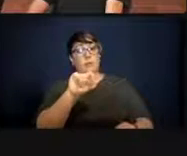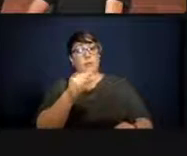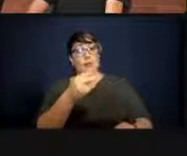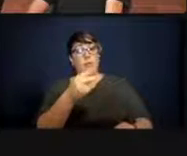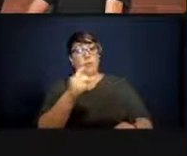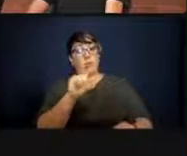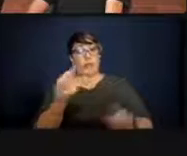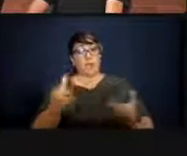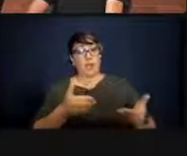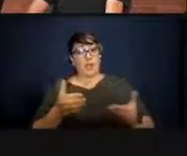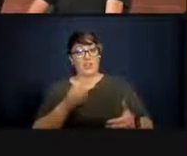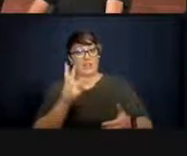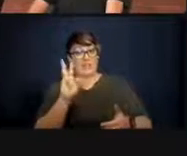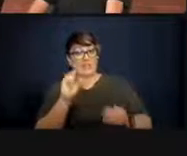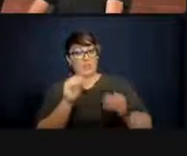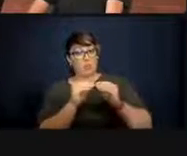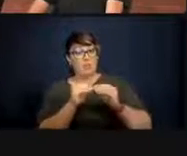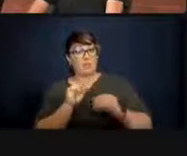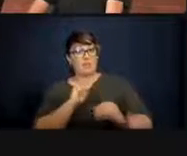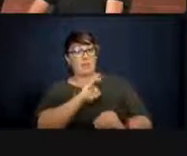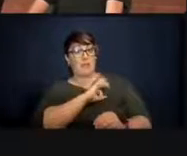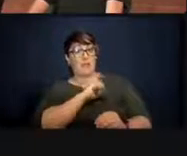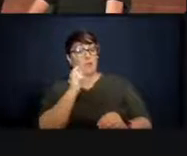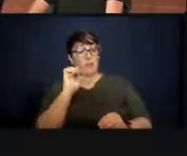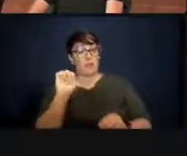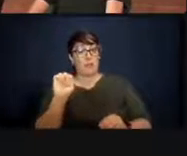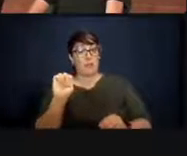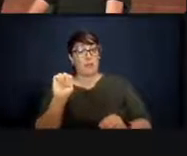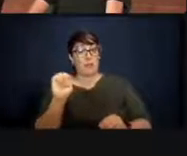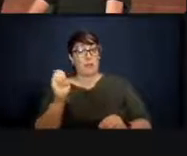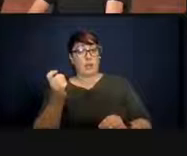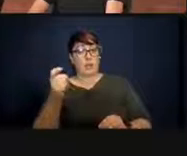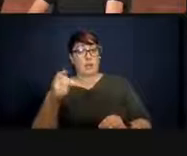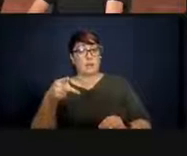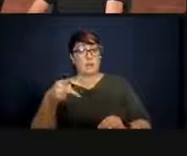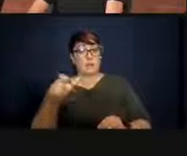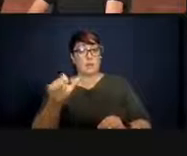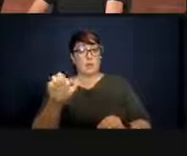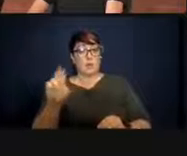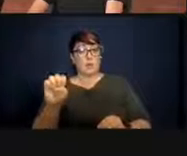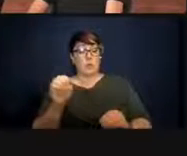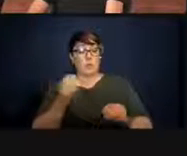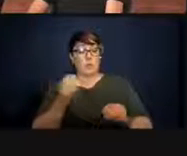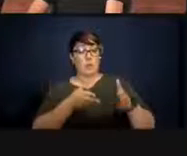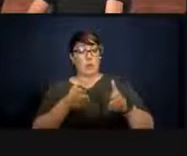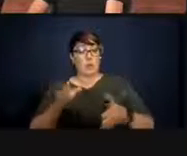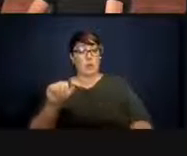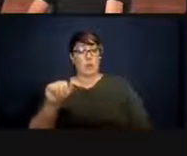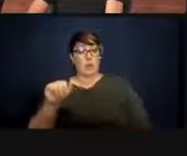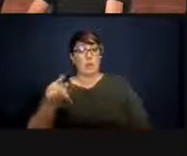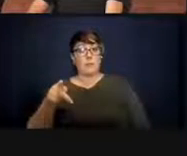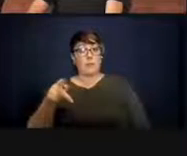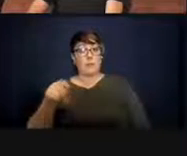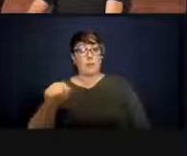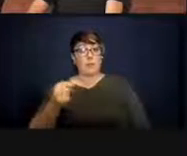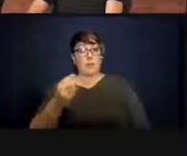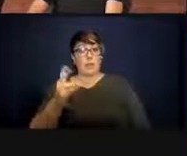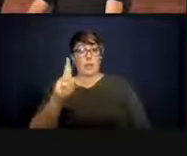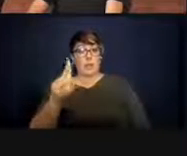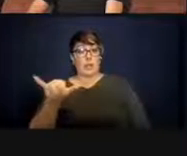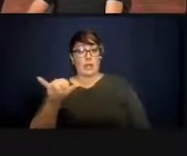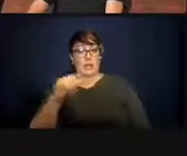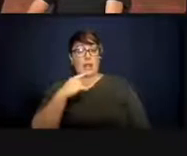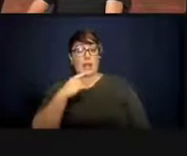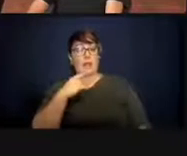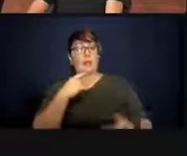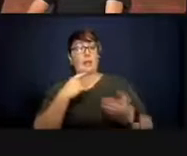ذكرتم أنكم بحاجة لستة أساتذة إضافيين لهذه المسارات. أنا خضت هذه المحادثة